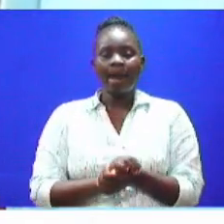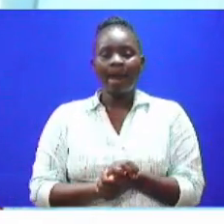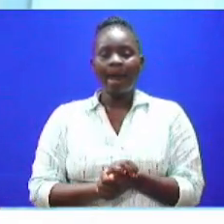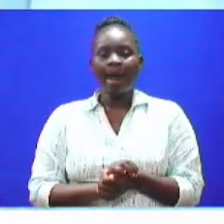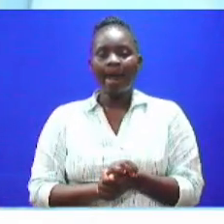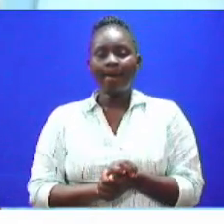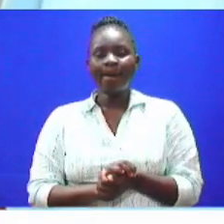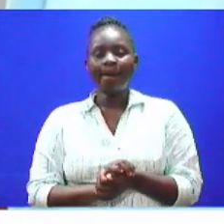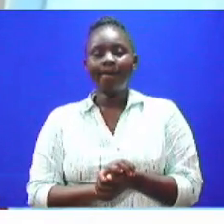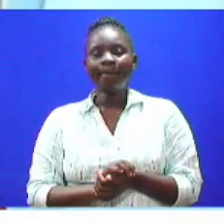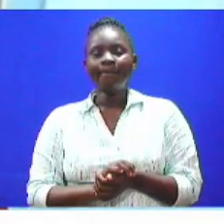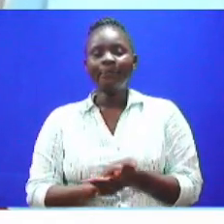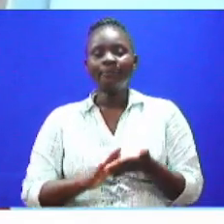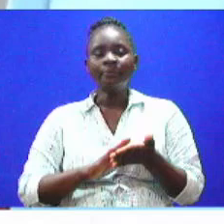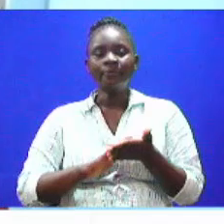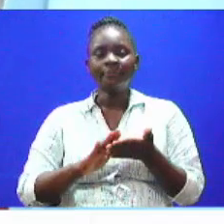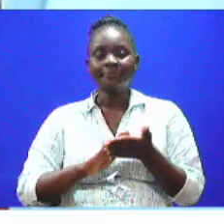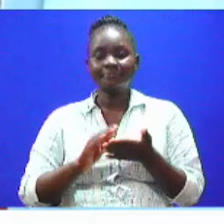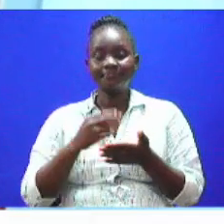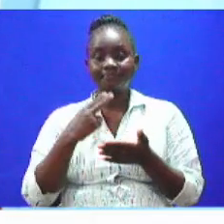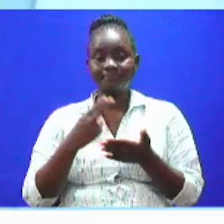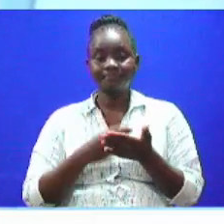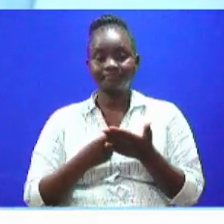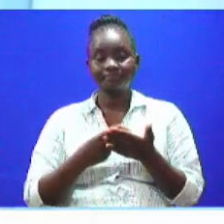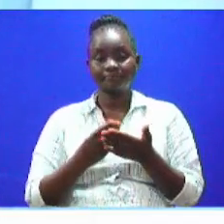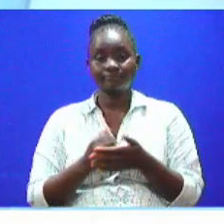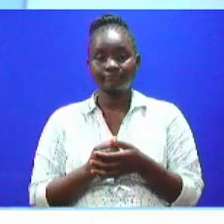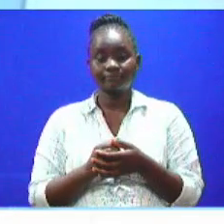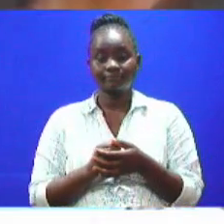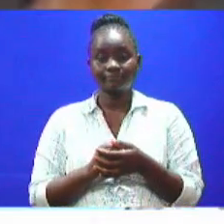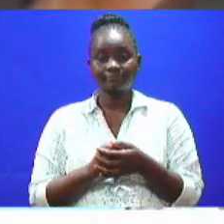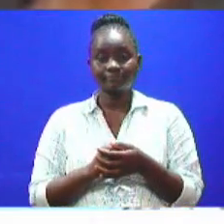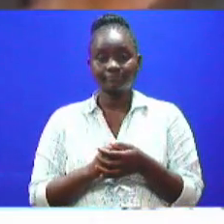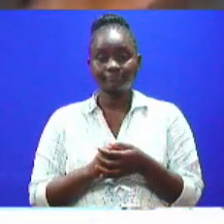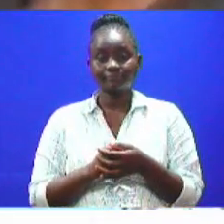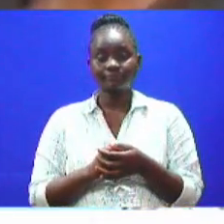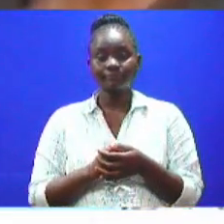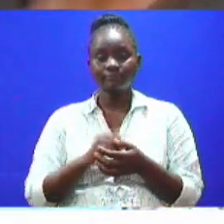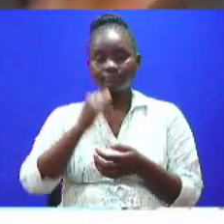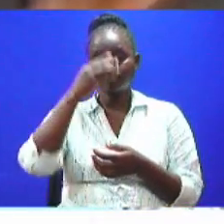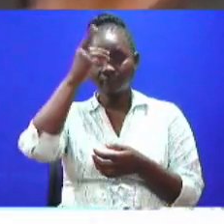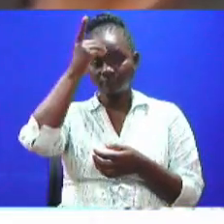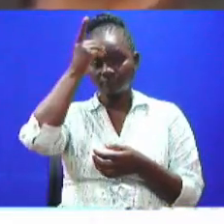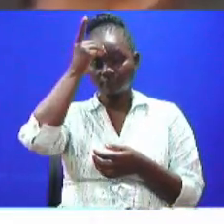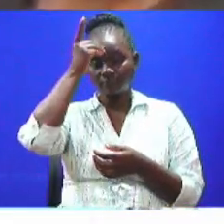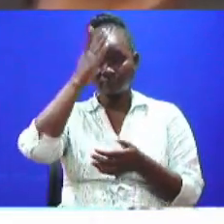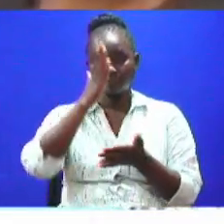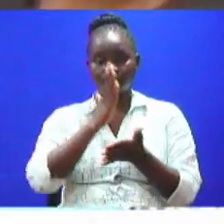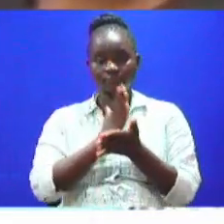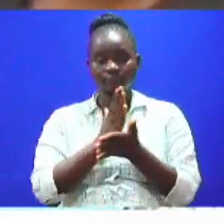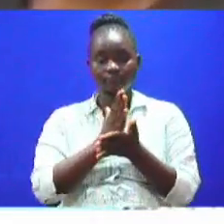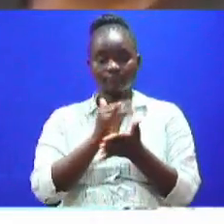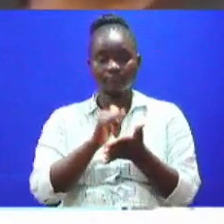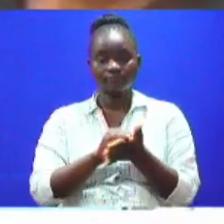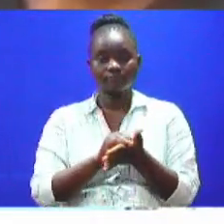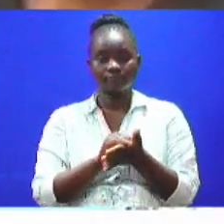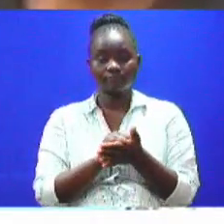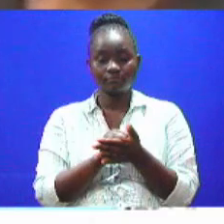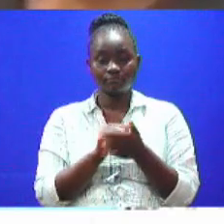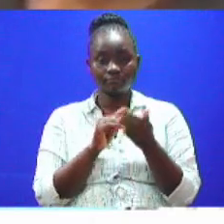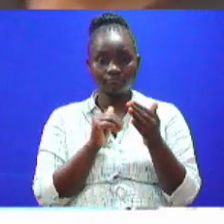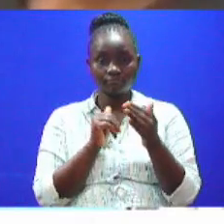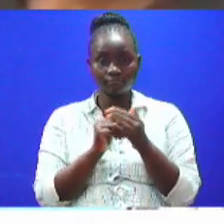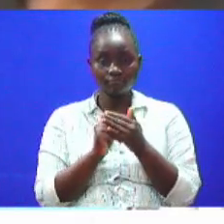weekly basis, mbili kwa kila wiki tunazunguka kila vijiji tuhakikishe kwamba tumefikia